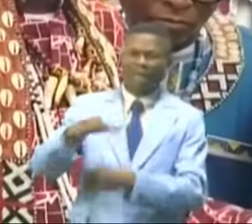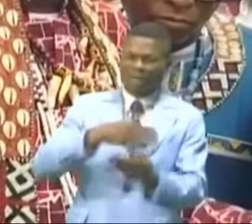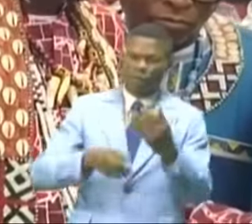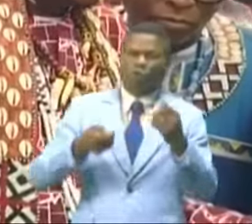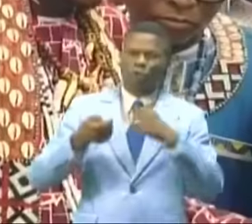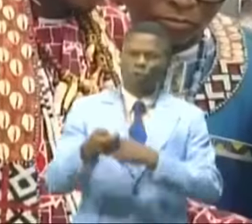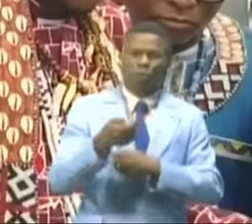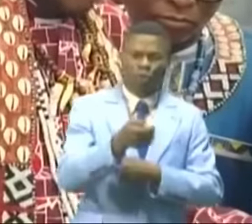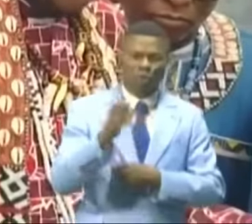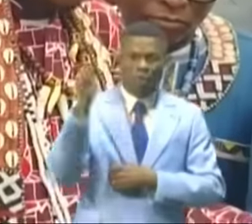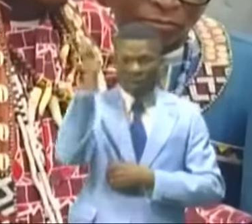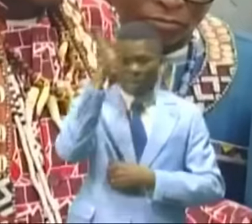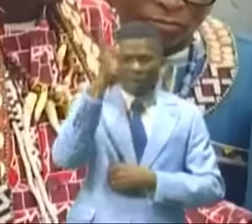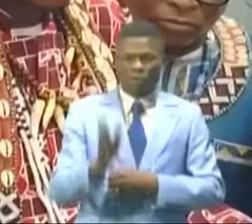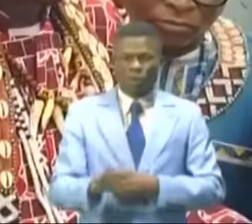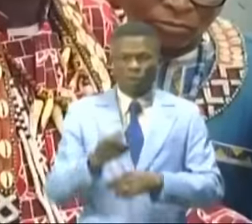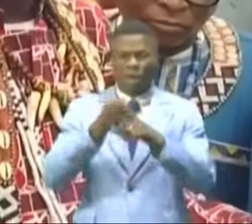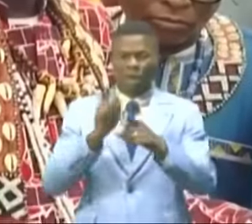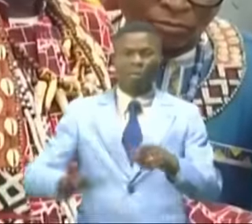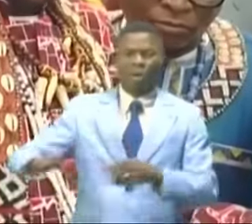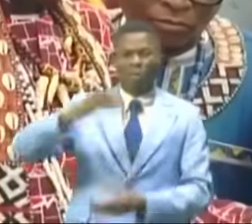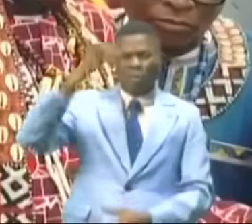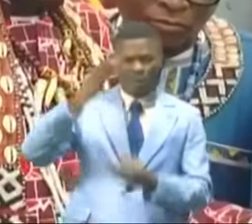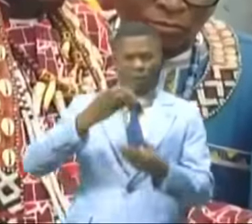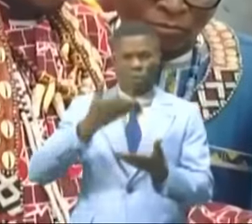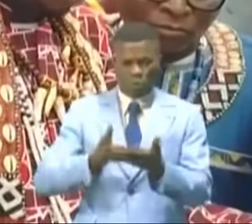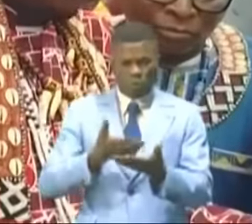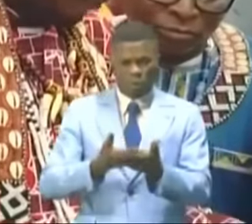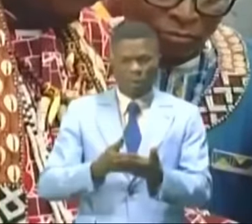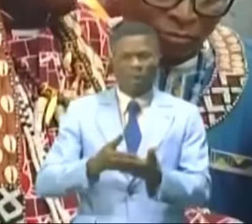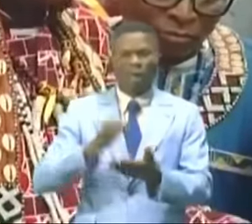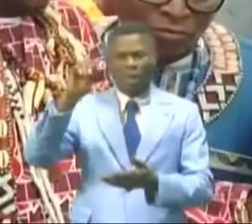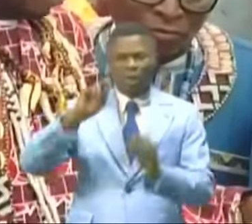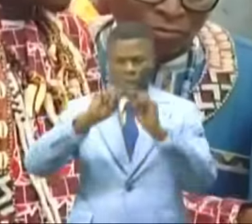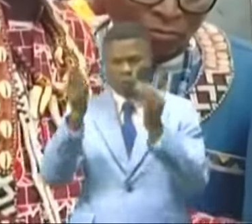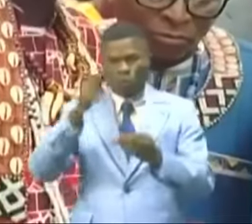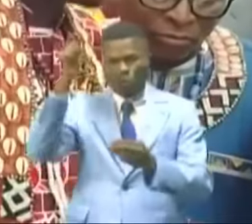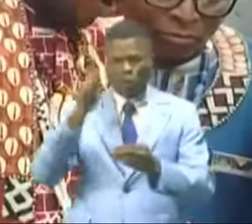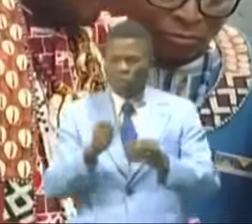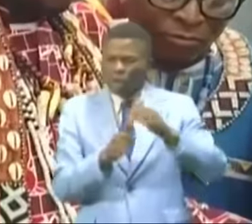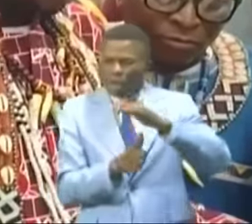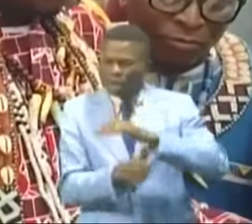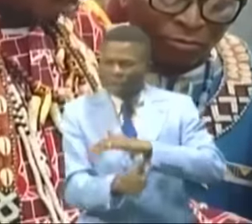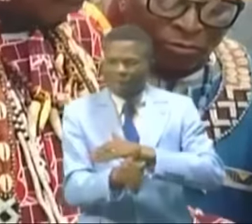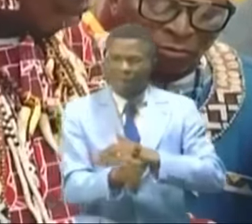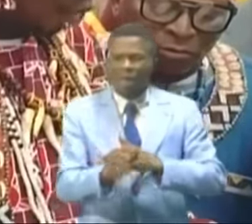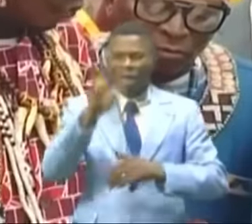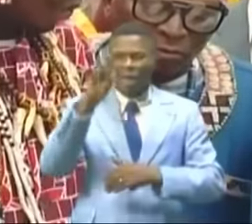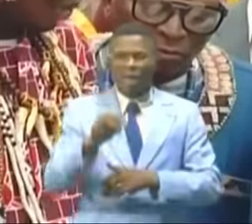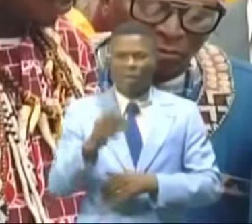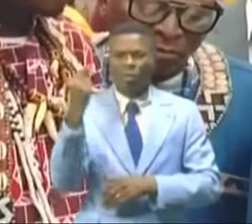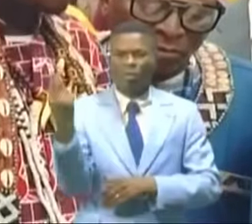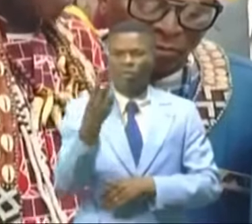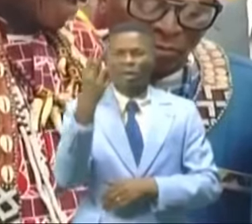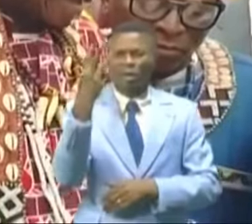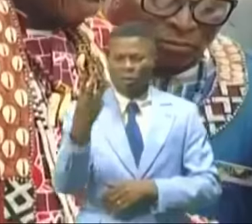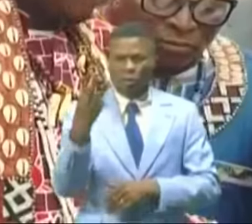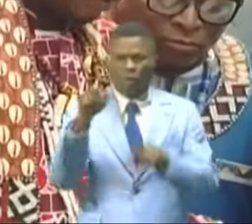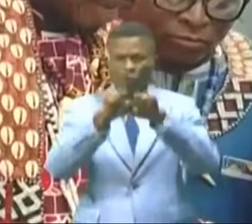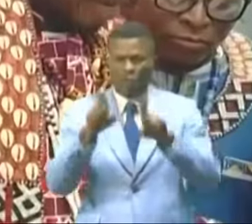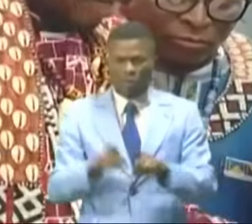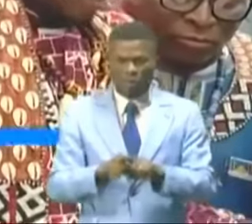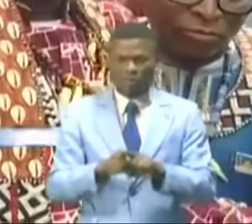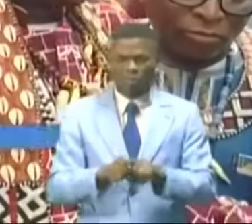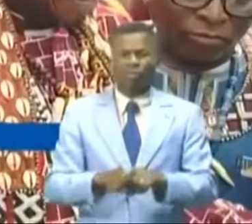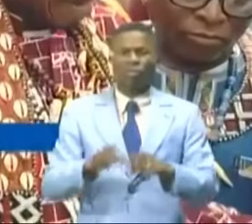et terroristes de la part du Rwanda et son supplétif, l'M23, y compris aussi